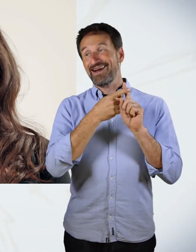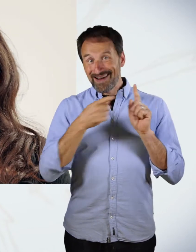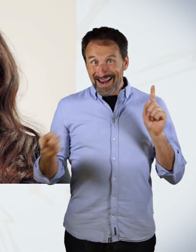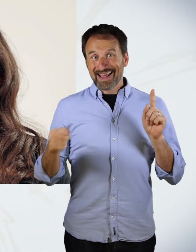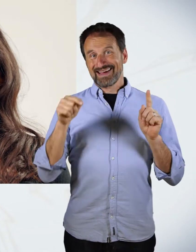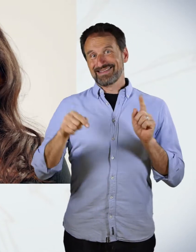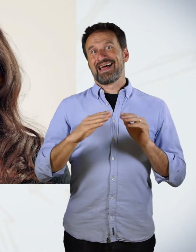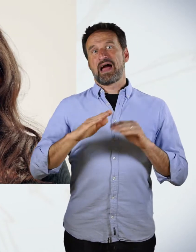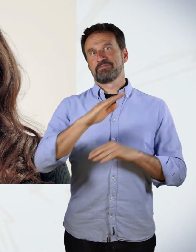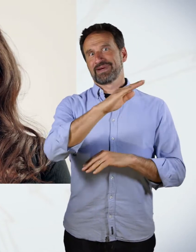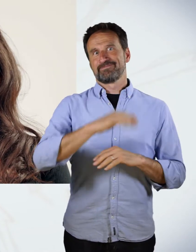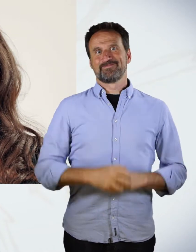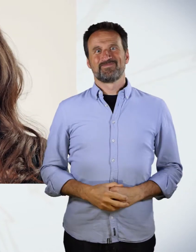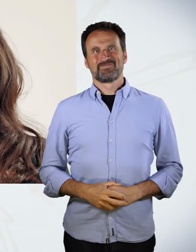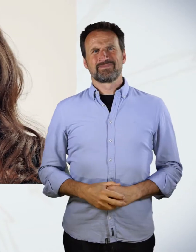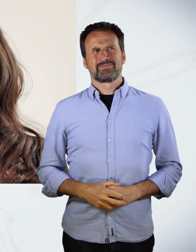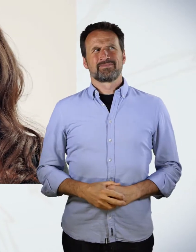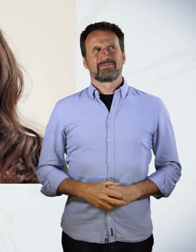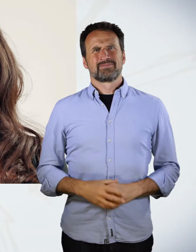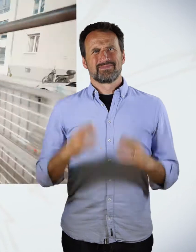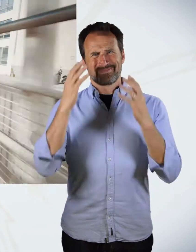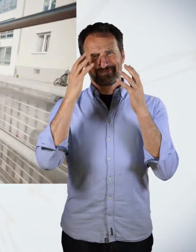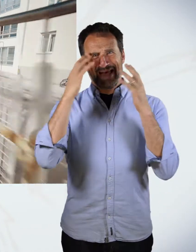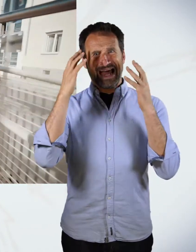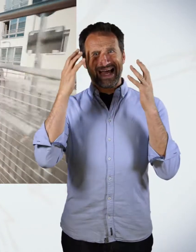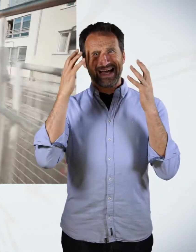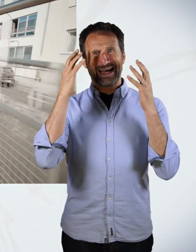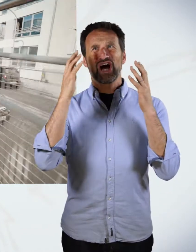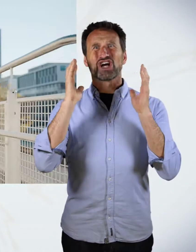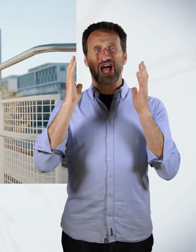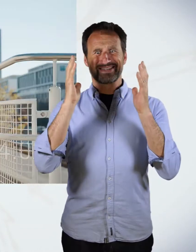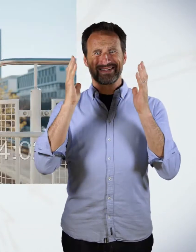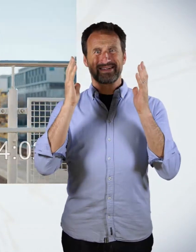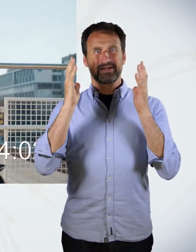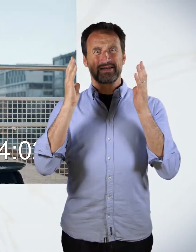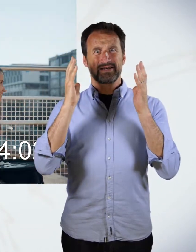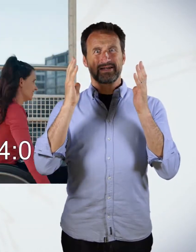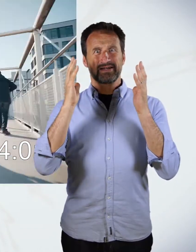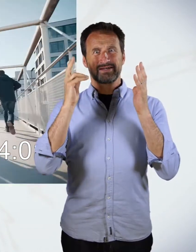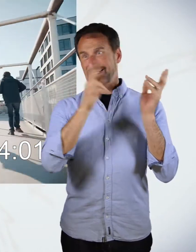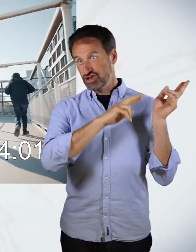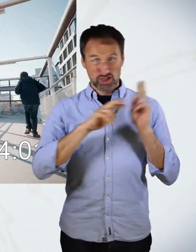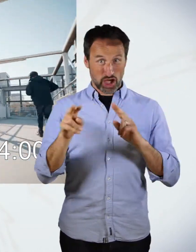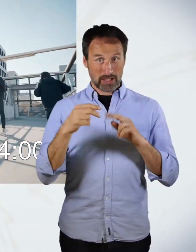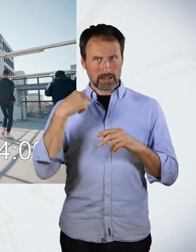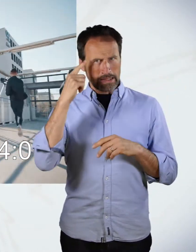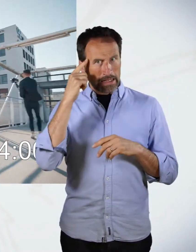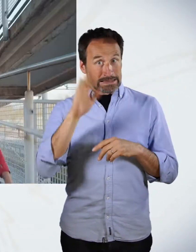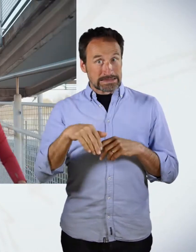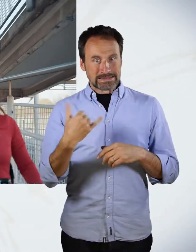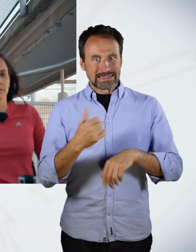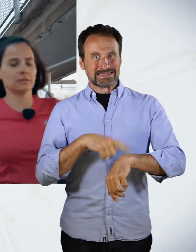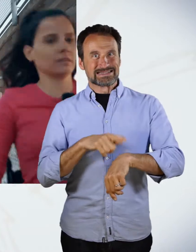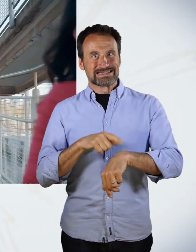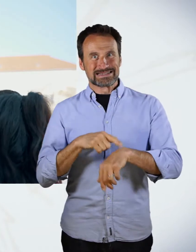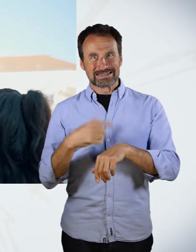Da ist bei mir so ein bisschen die Panik aufgekommen, wo ich dachte, oh Gott. Dann ging es wieder zurück. Dann habe ich gedacht, das ist jetzt die Chance, um Zeit gut